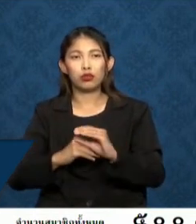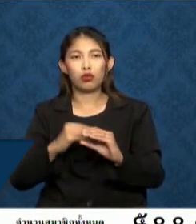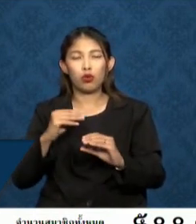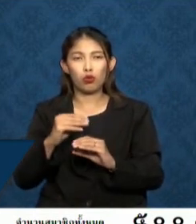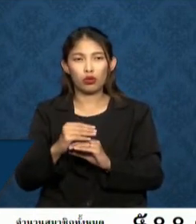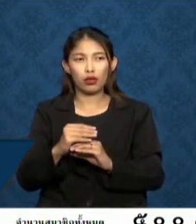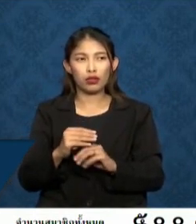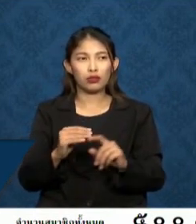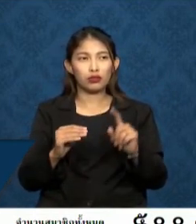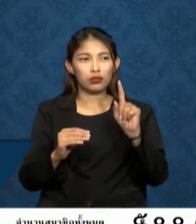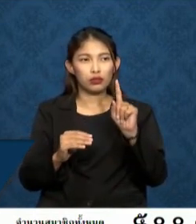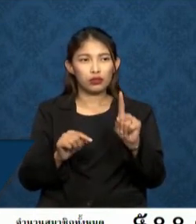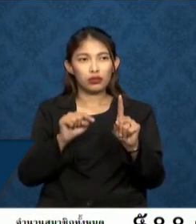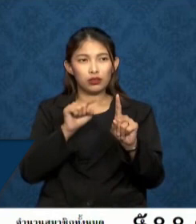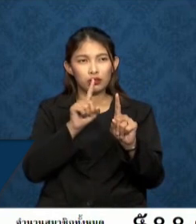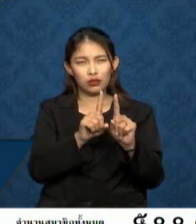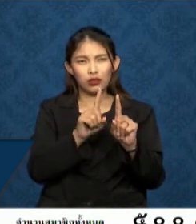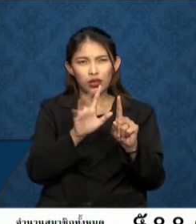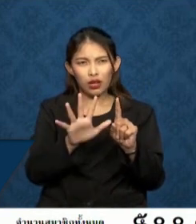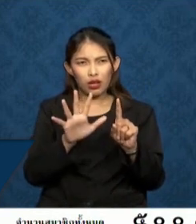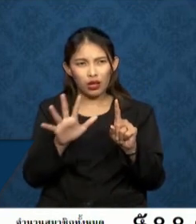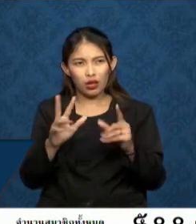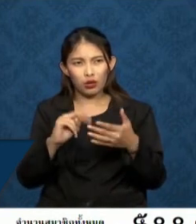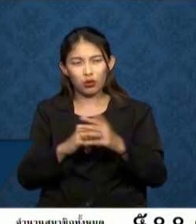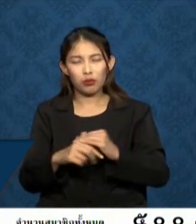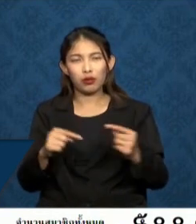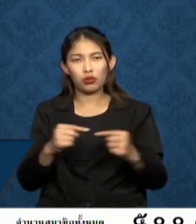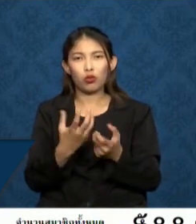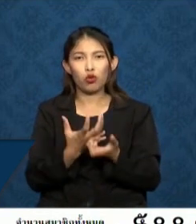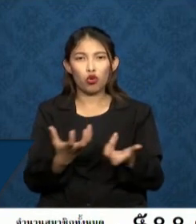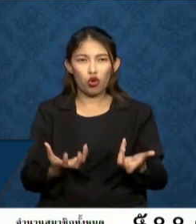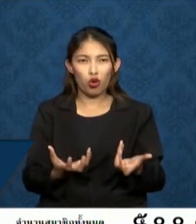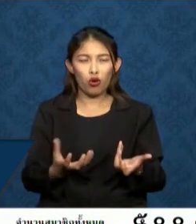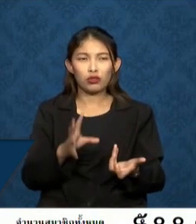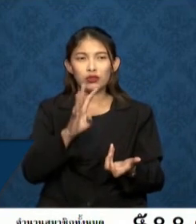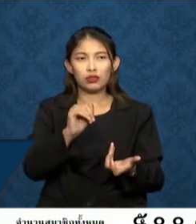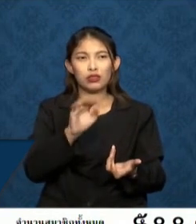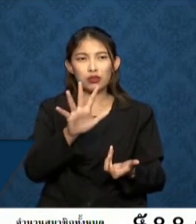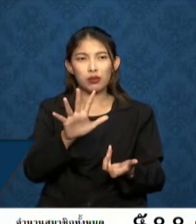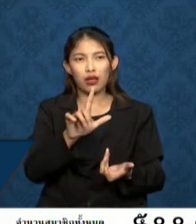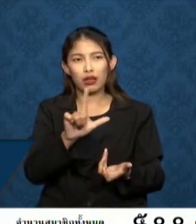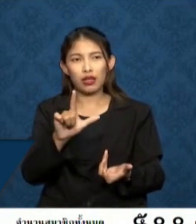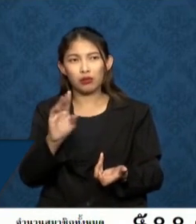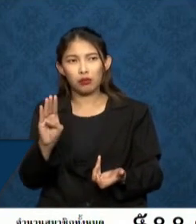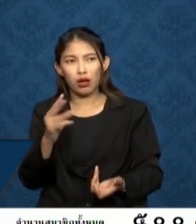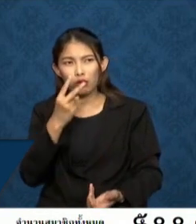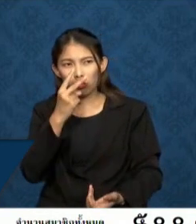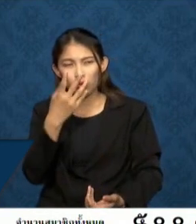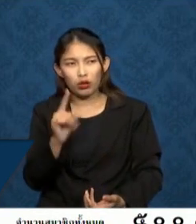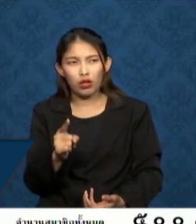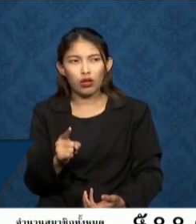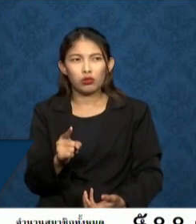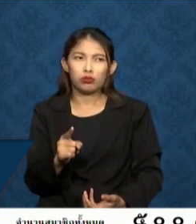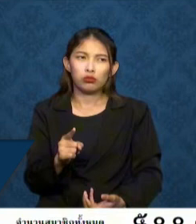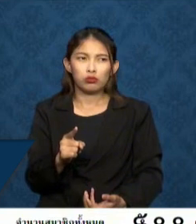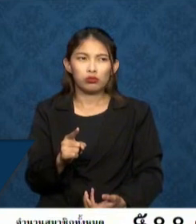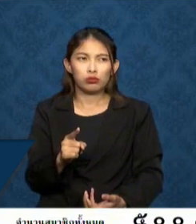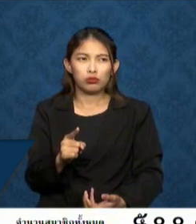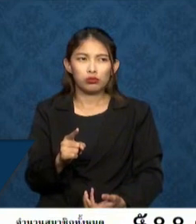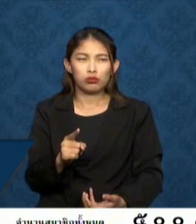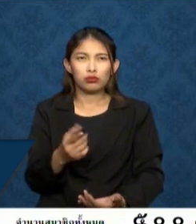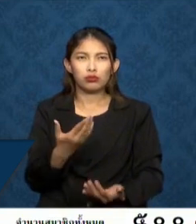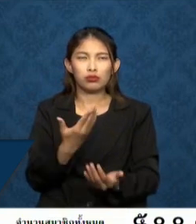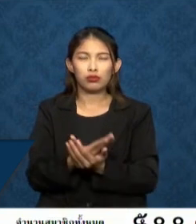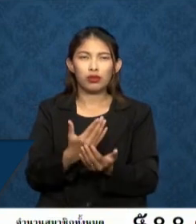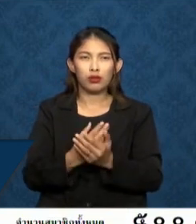1155ซึ่งเป็นค่าคุรุพันธ์ครับ45ล้านบาท ซึ่งเขาบอกว่าจะเป็นโครงการที่ครบวงจ